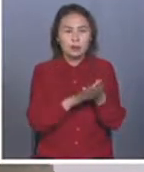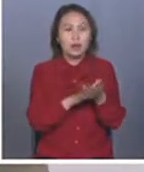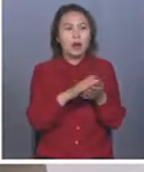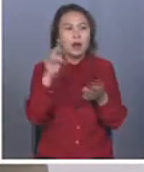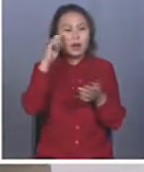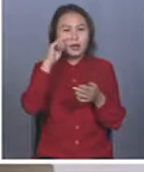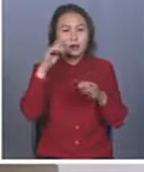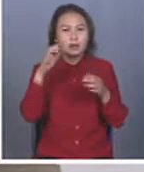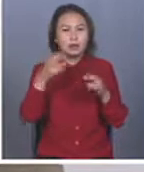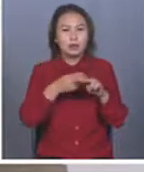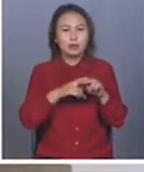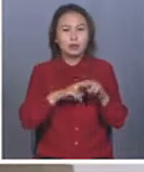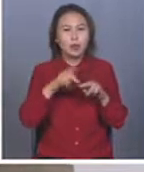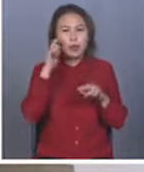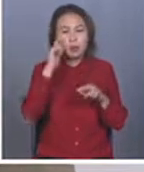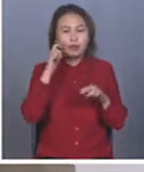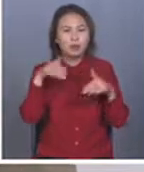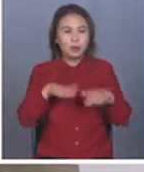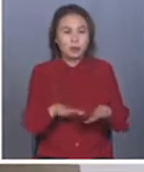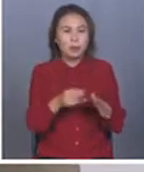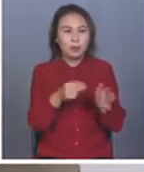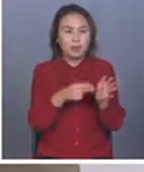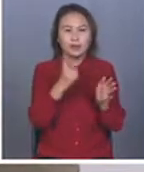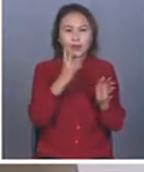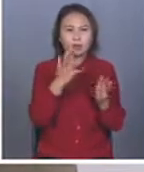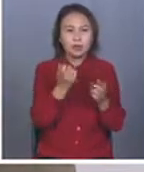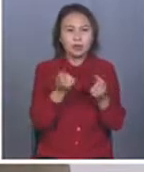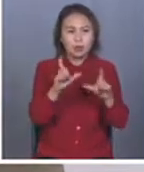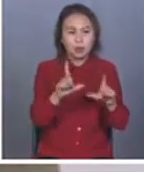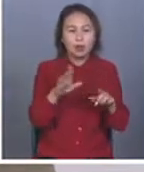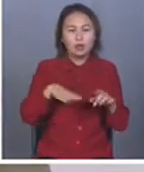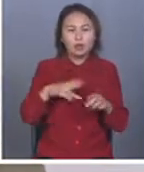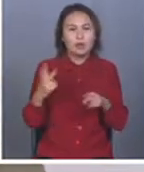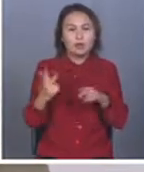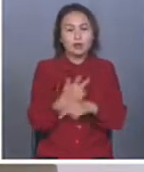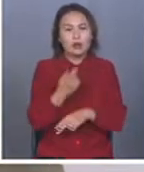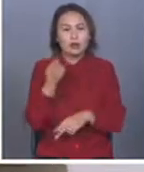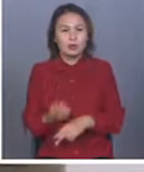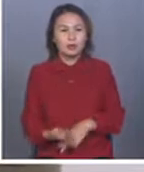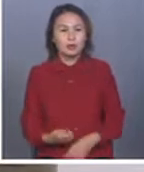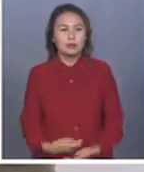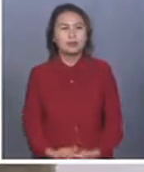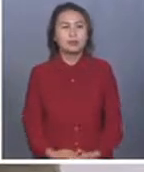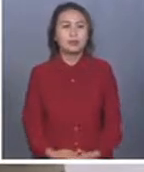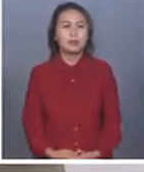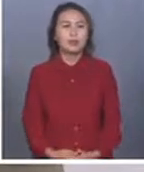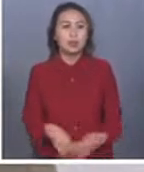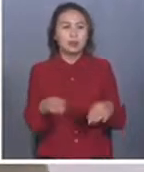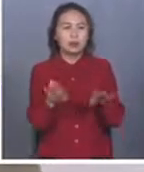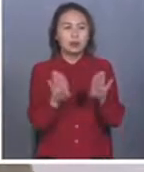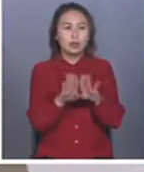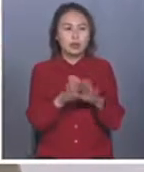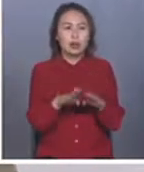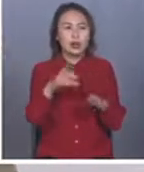Аяқ киім бағасы 2500 теңгеге қымбаттап, кейін 3 есе арзандады. Бұнда да бізде аяқ